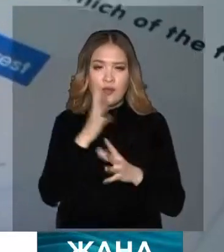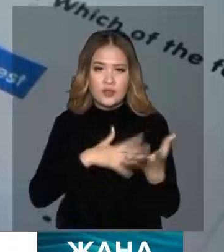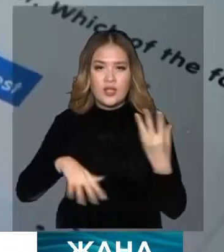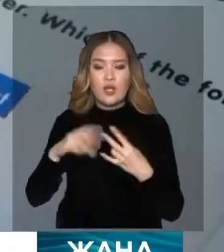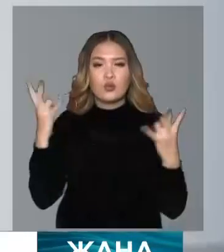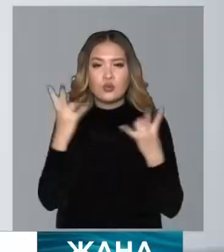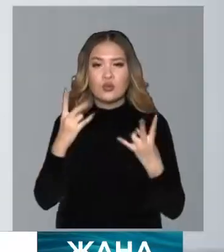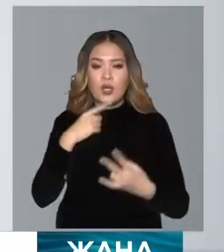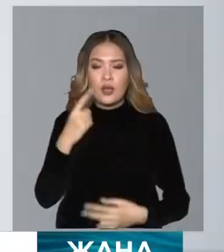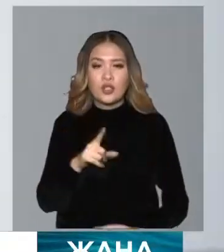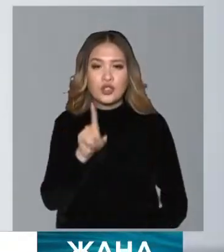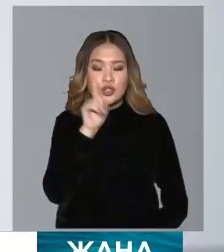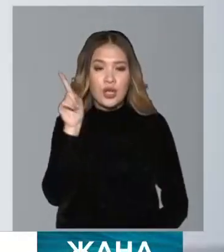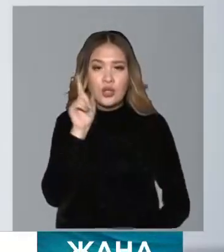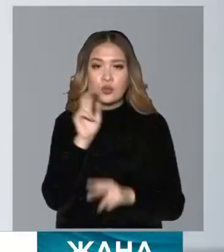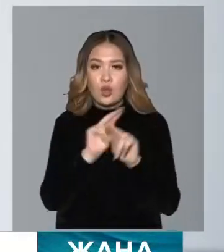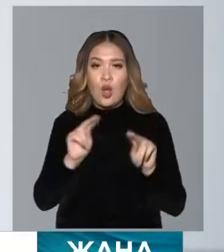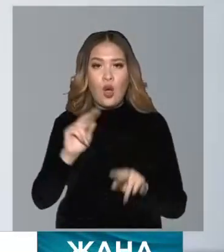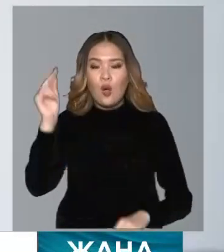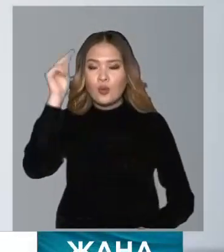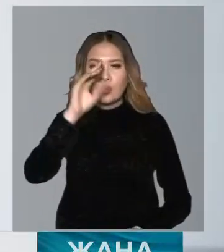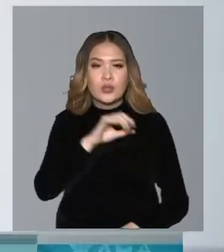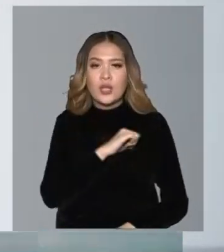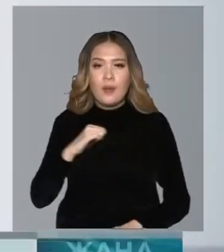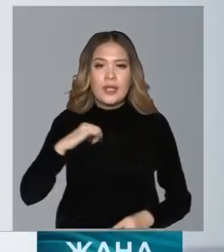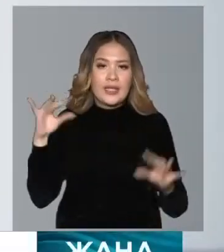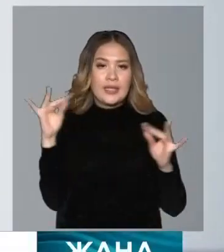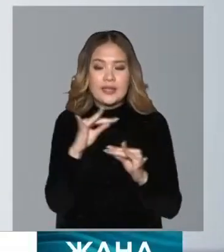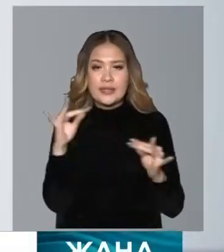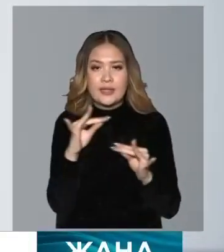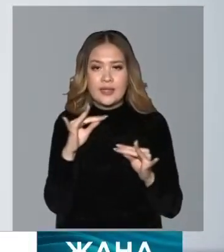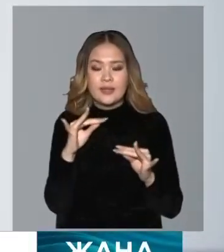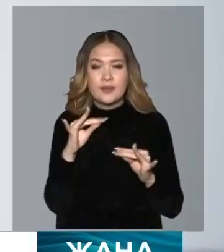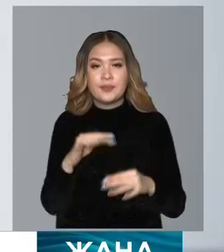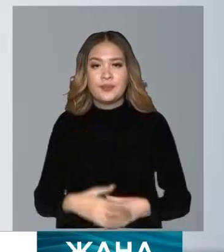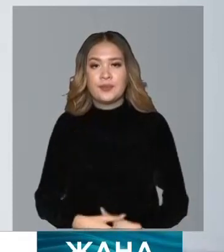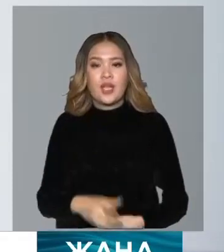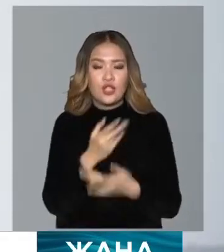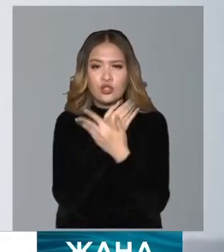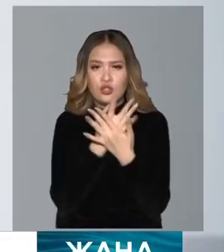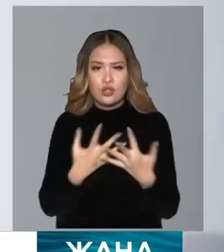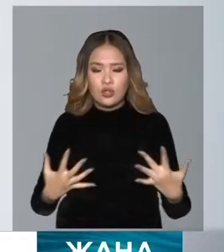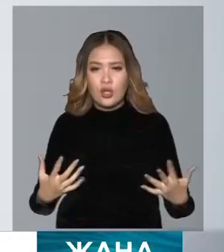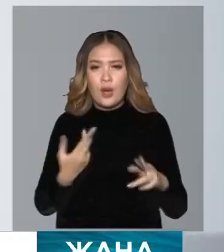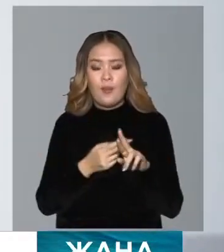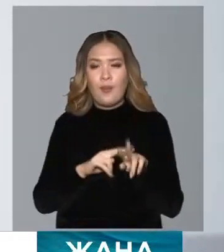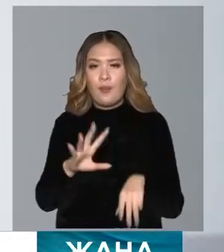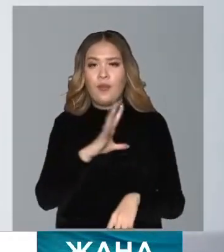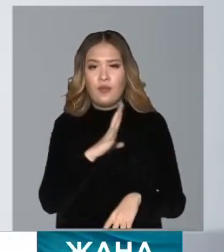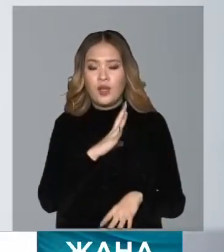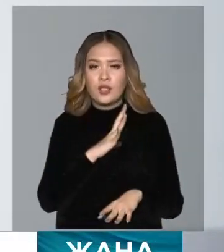дейді. Жас маман, бірақ сабақтары өте қызық өтеді. Неше түрлі әдіс